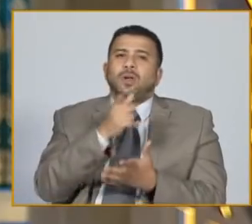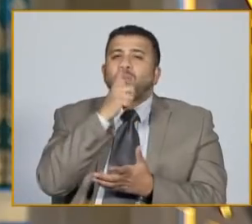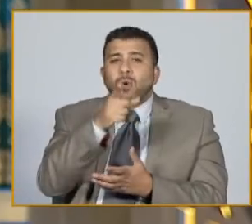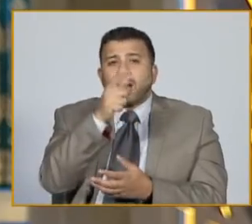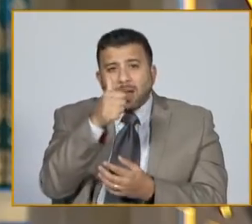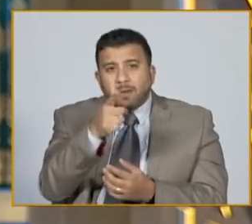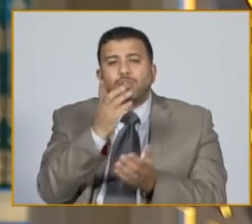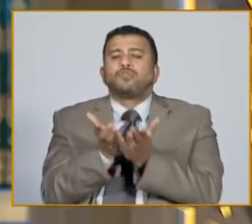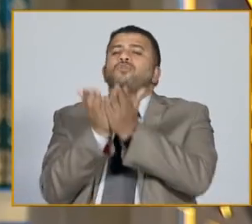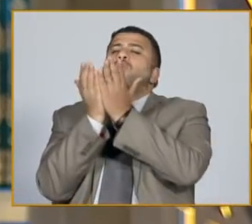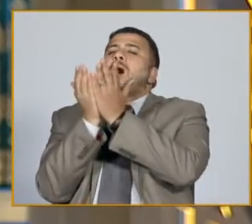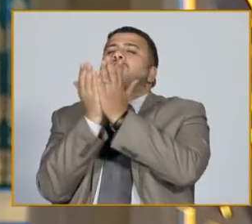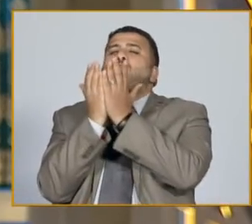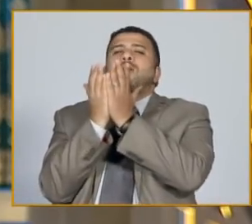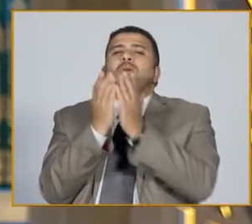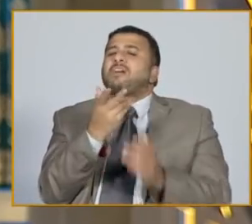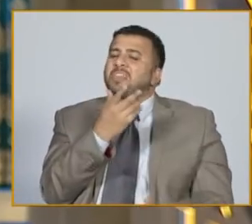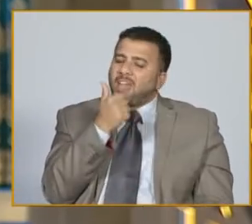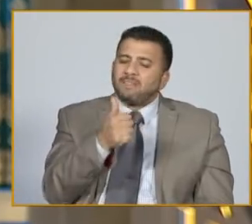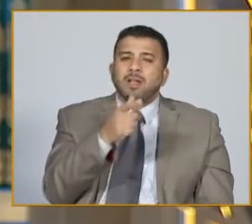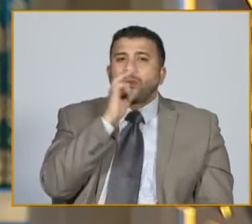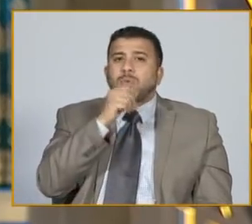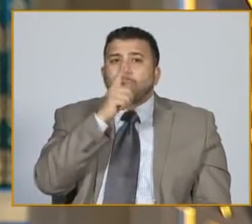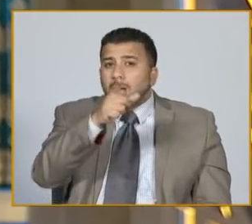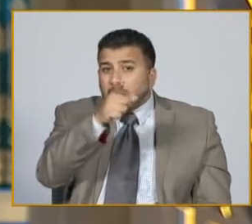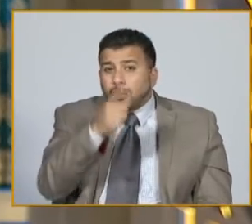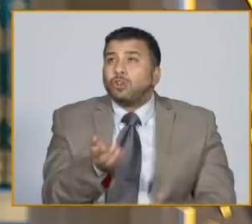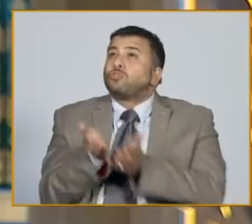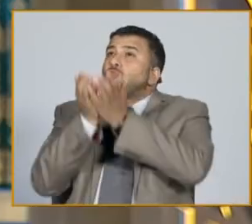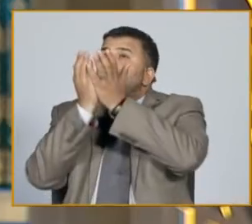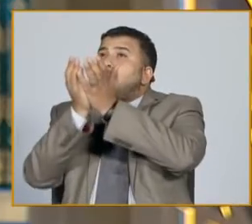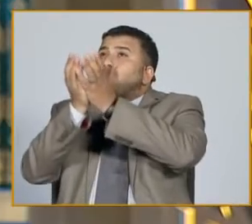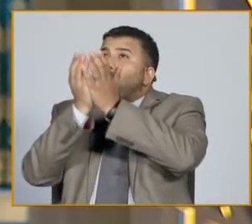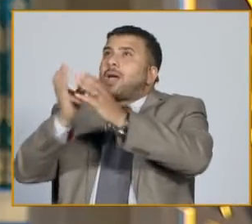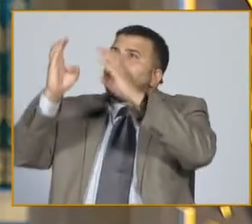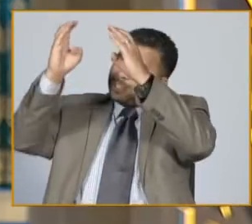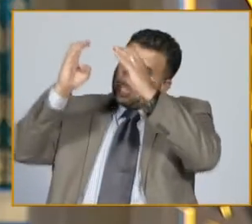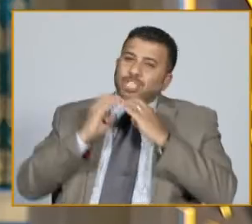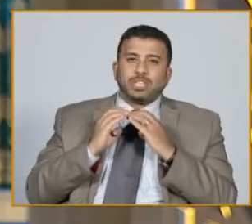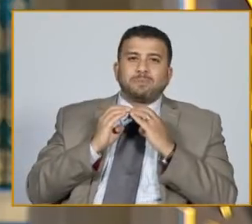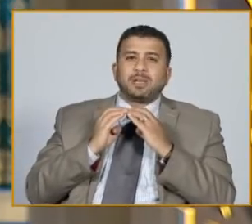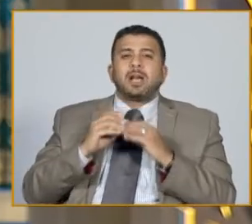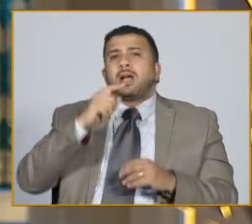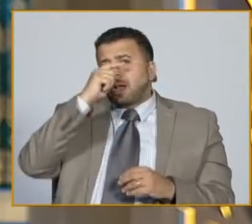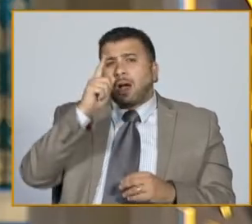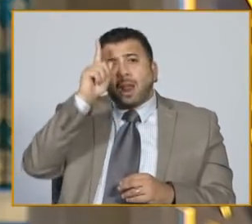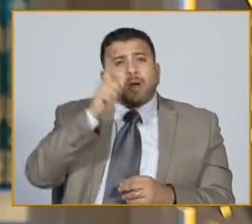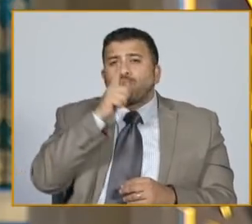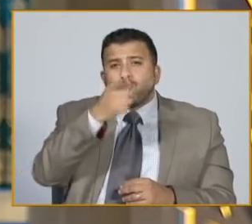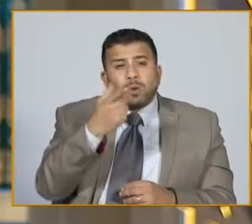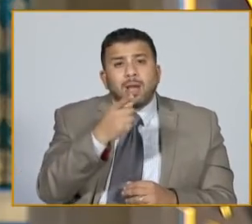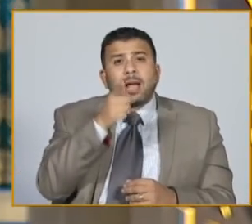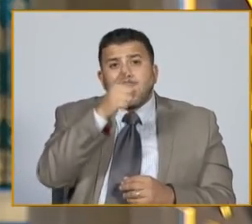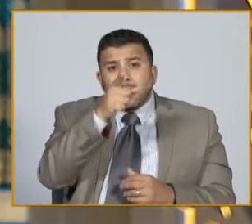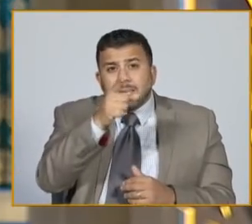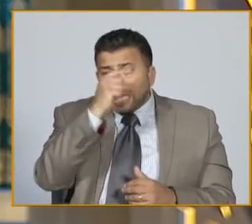طيب، والله جل وعلا يقول وقال ربكم ادعوني أستجب لكم، قل جل وعلا وإذا سألك عبادي عني فإني قريب أجيب